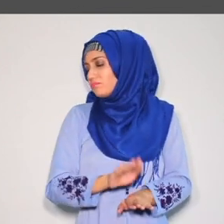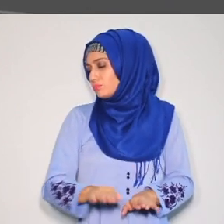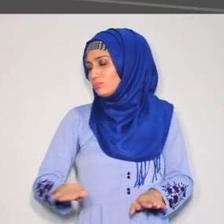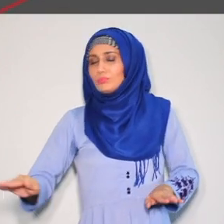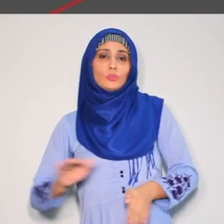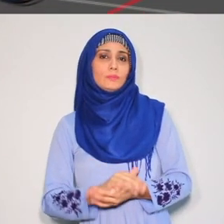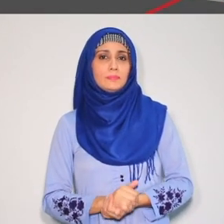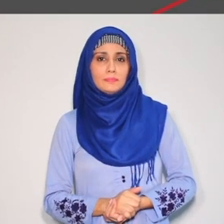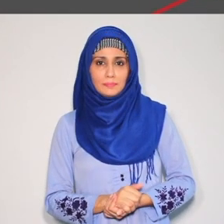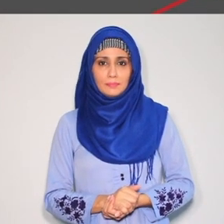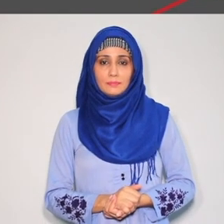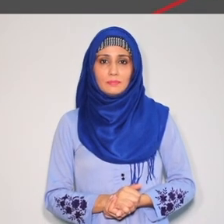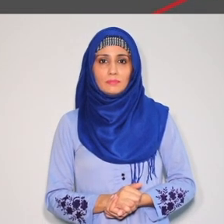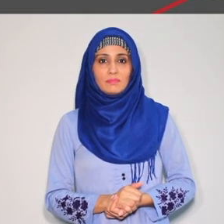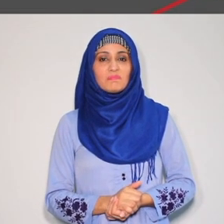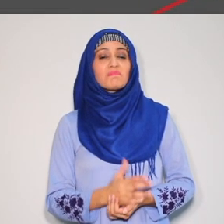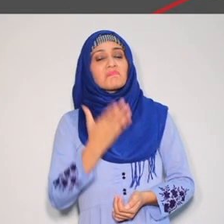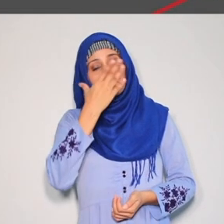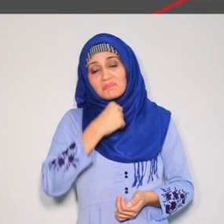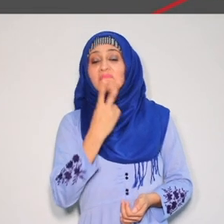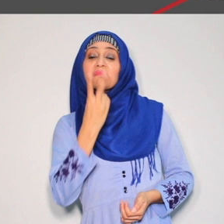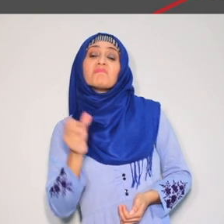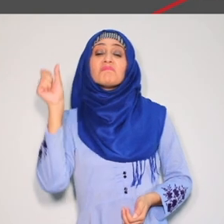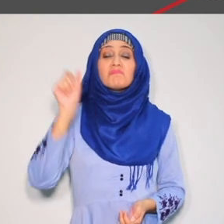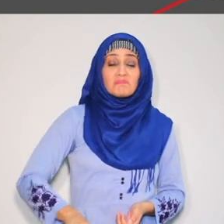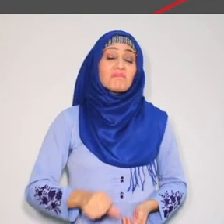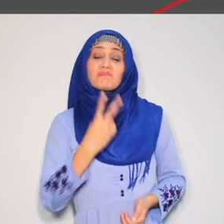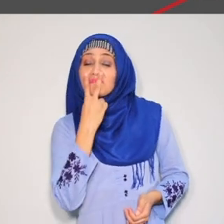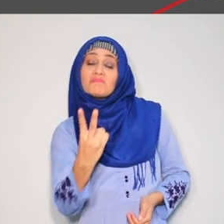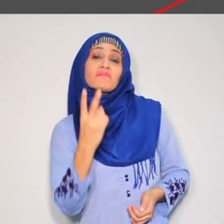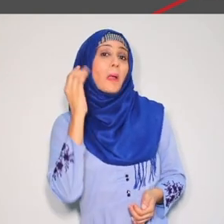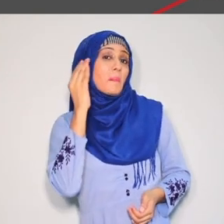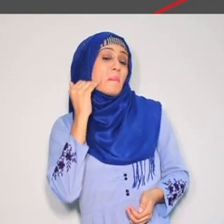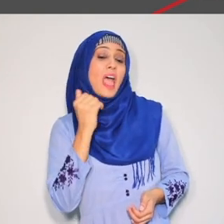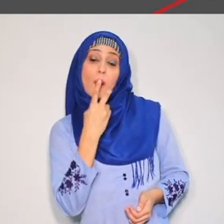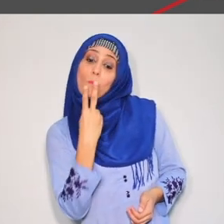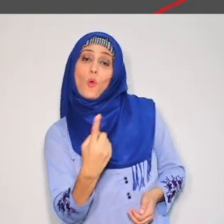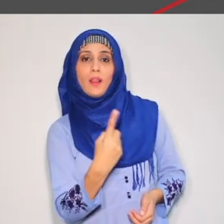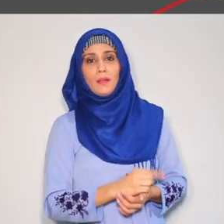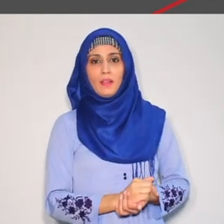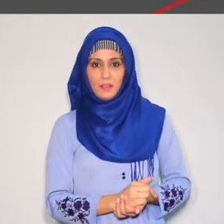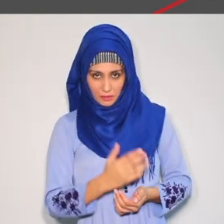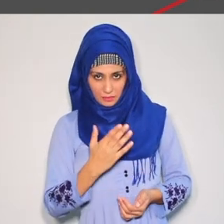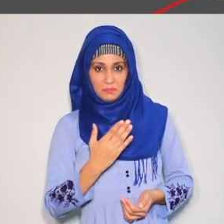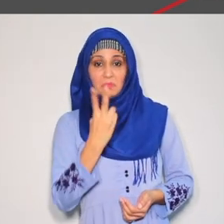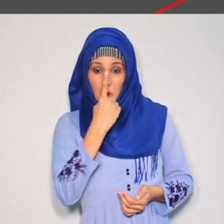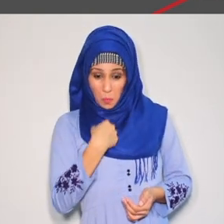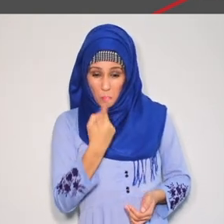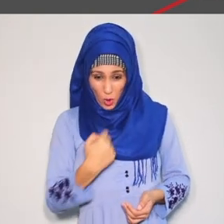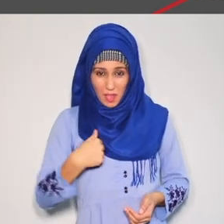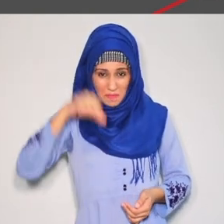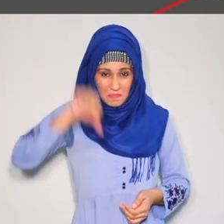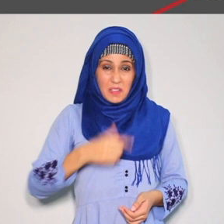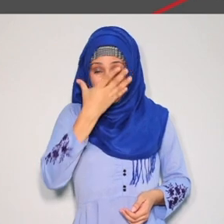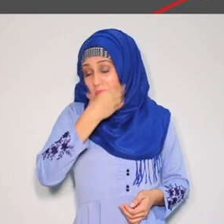थे। मेरी खाक खाने के लिए तैयार हो जाओ टुक टुक, बूम बूम ने कहा। अपने अल्फाज खाने के लिए तैयार हो